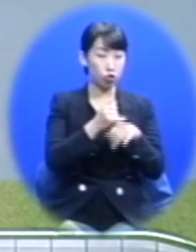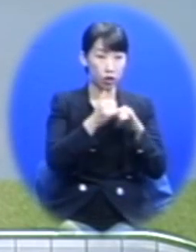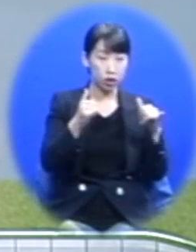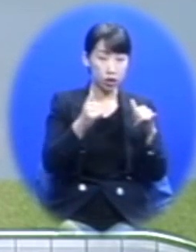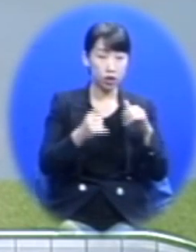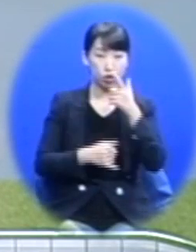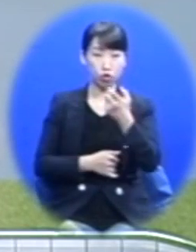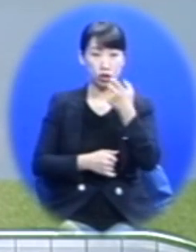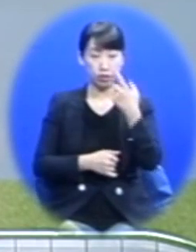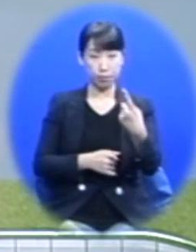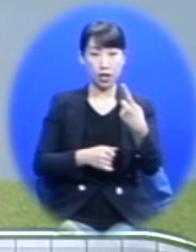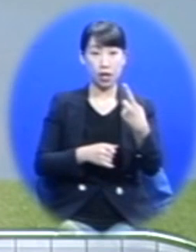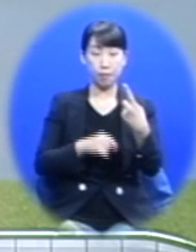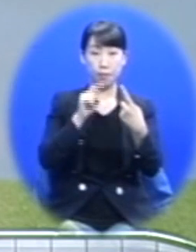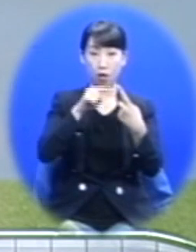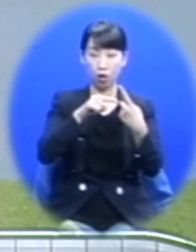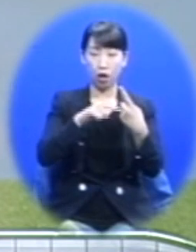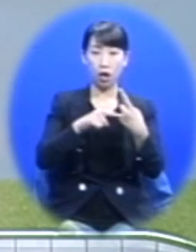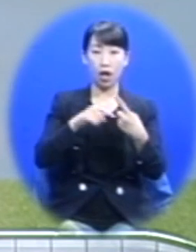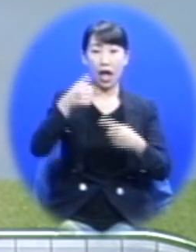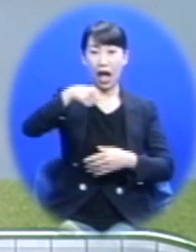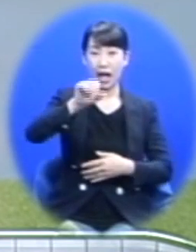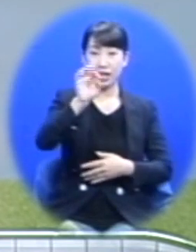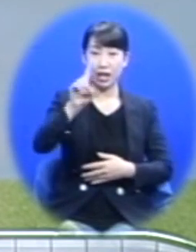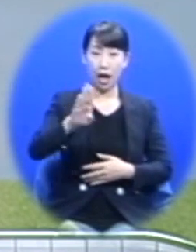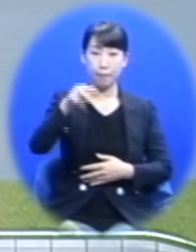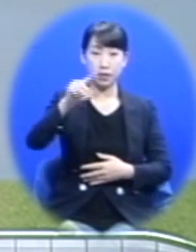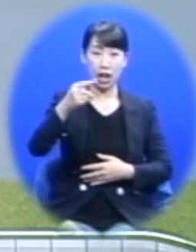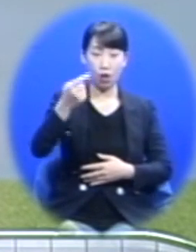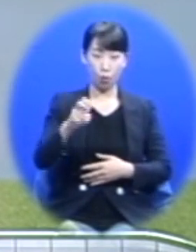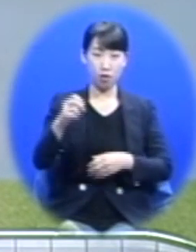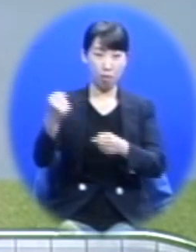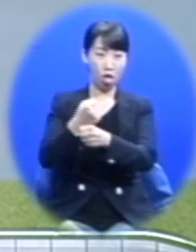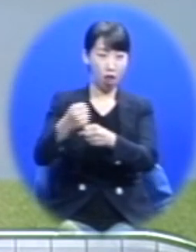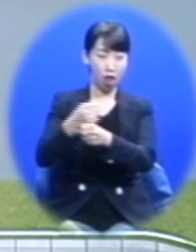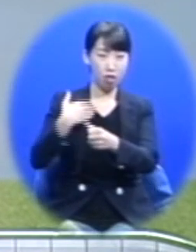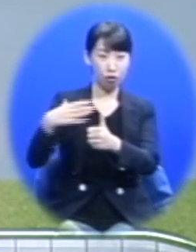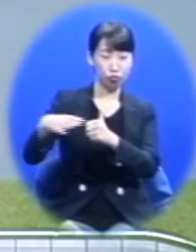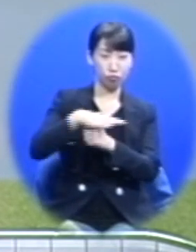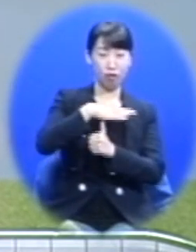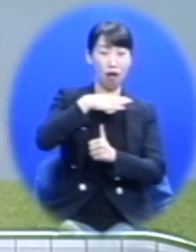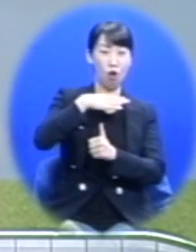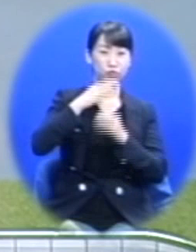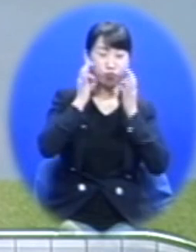61편이 아들 압살롬이 반역을 했을 때 그때 예루살렘